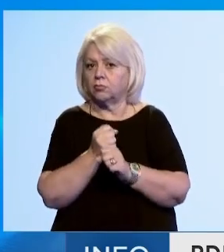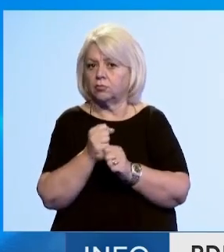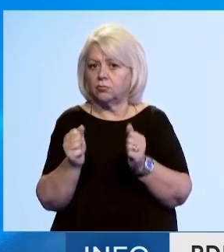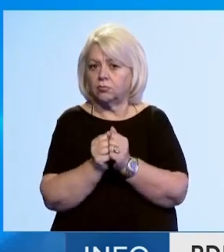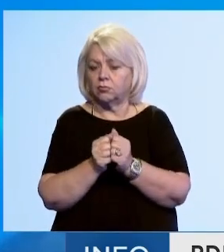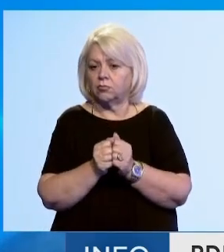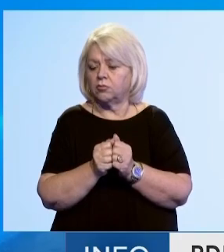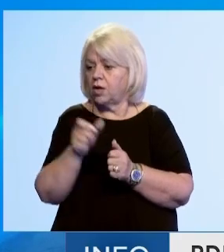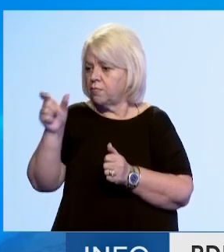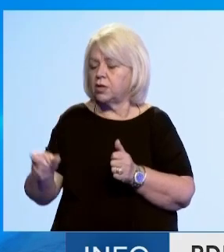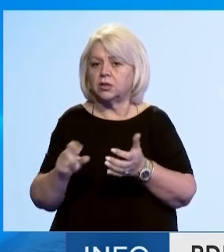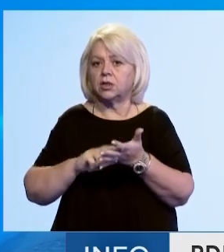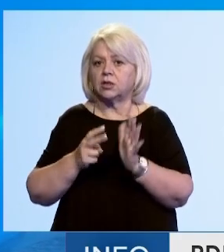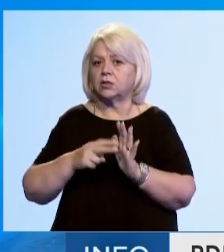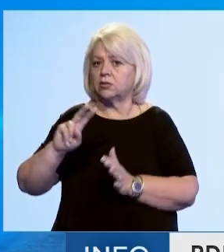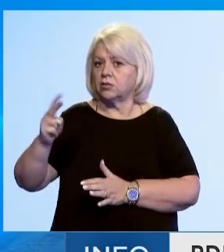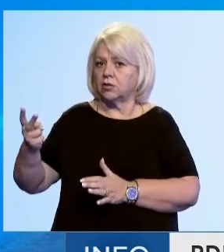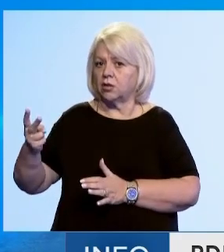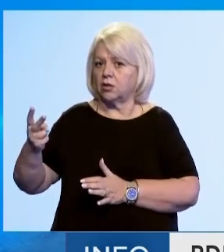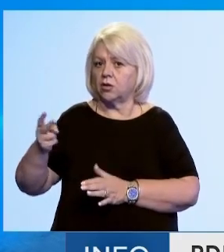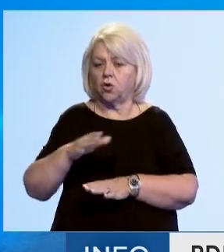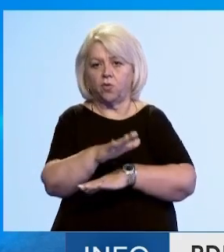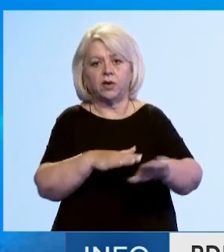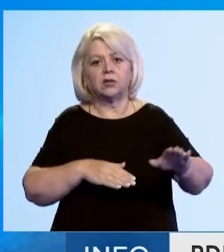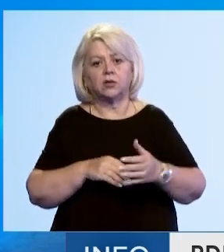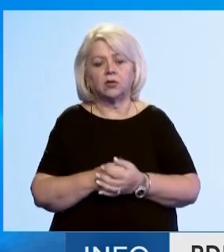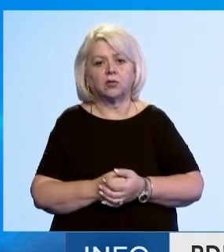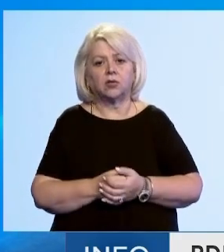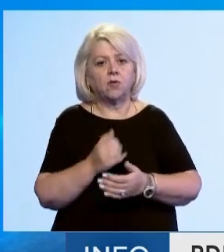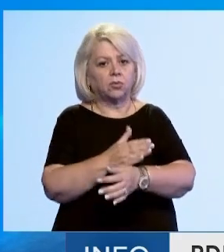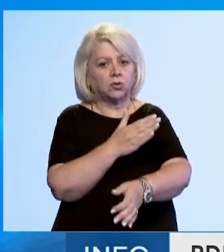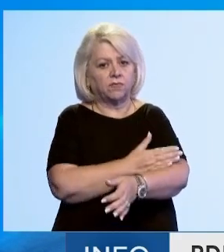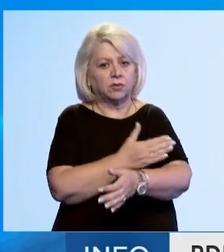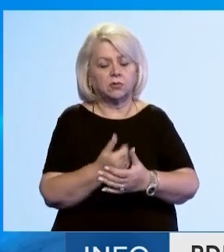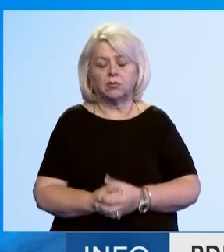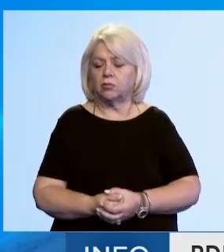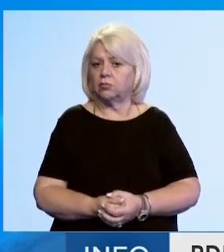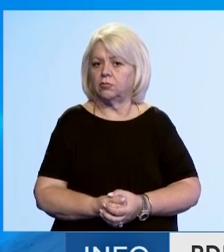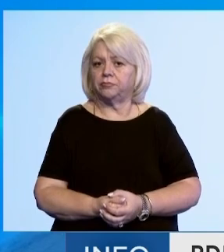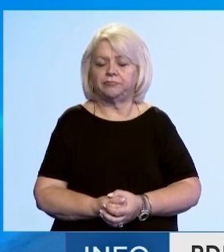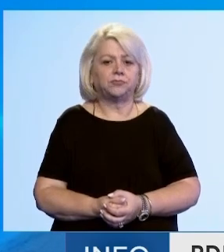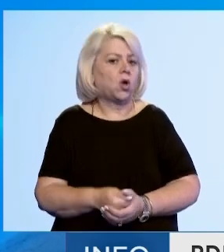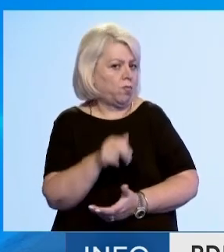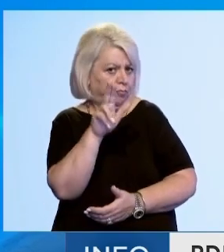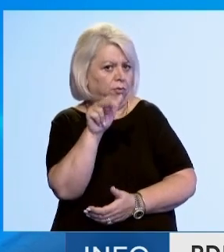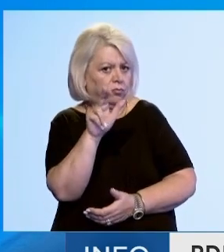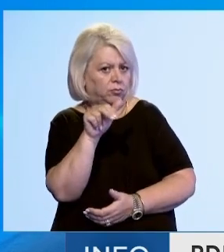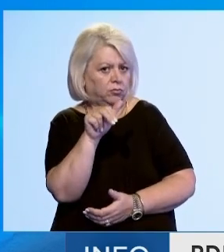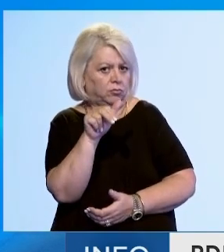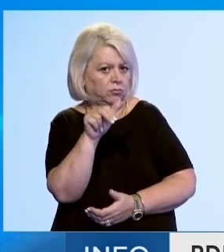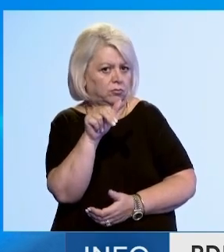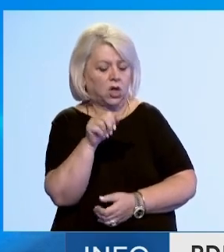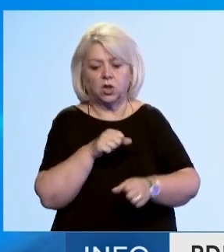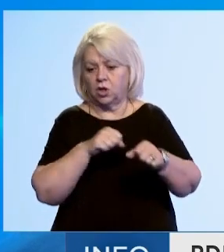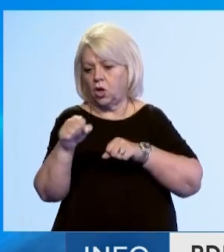me partitë e tjera të cilat janë në kuvendin komunal të Podujevës? Po,